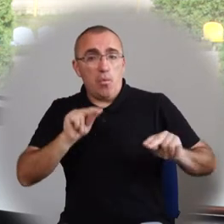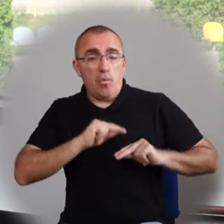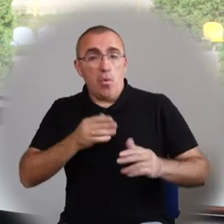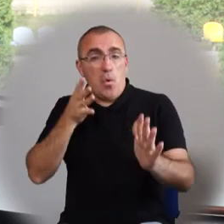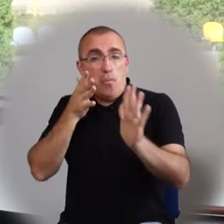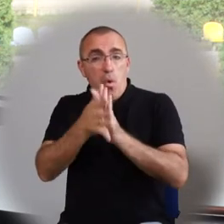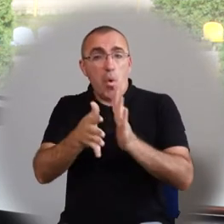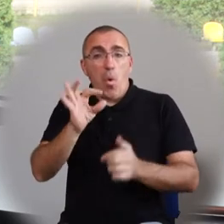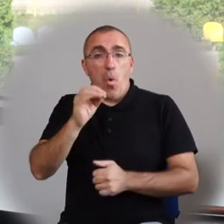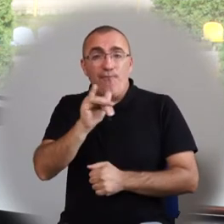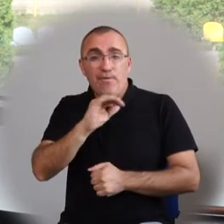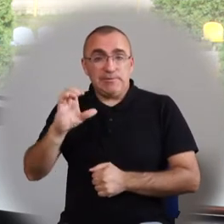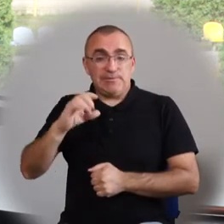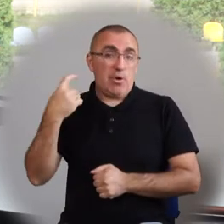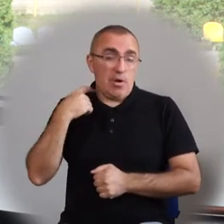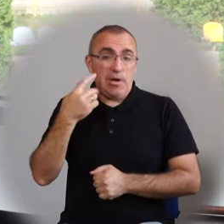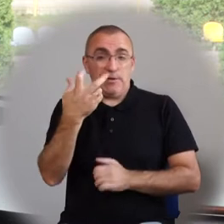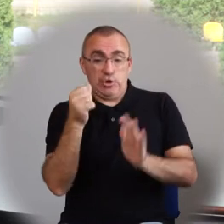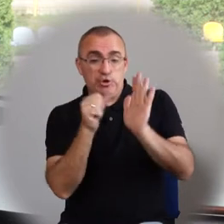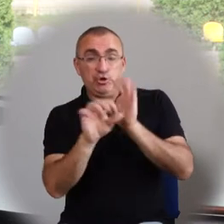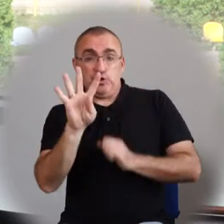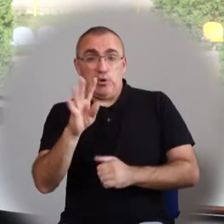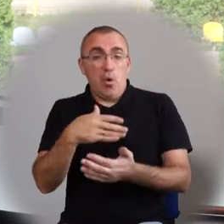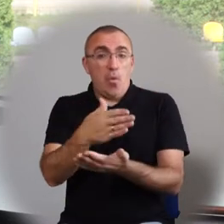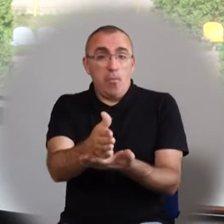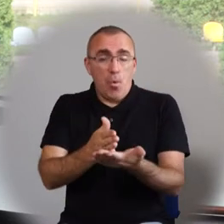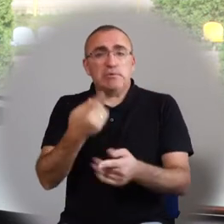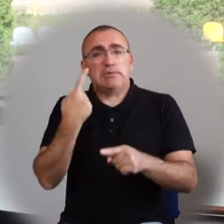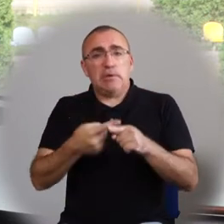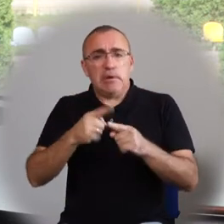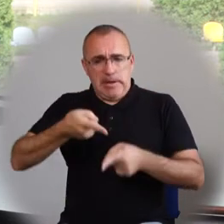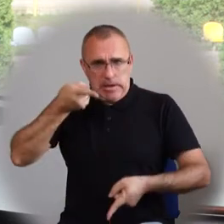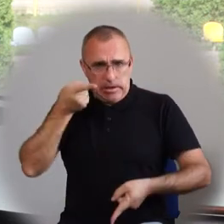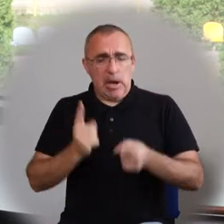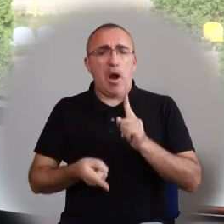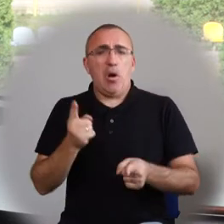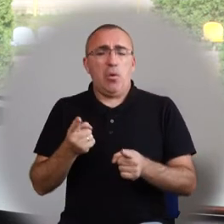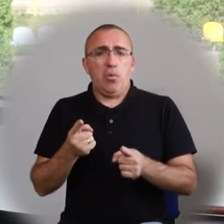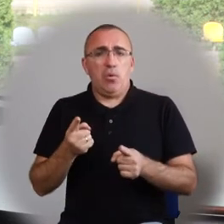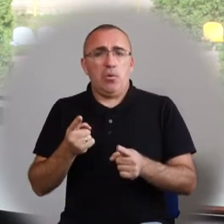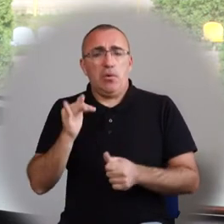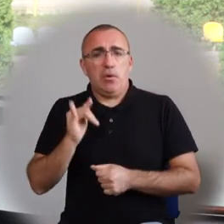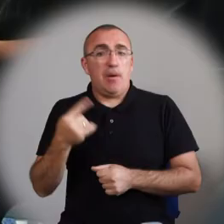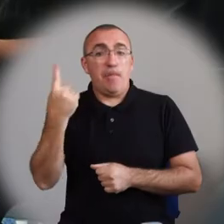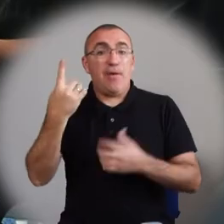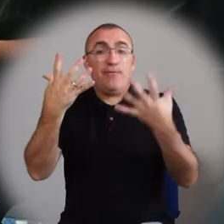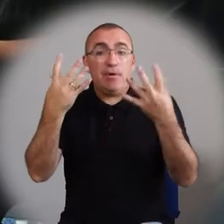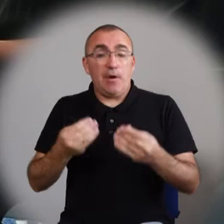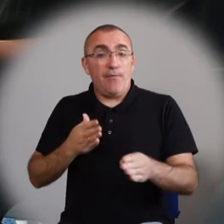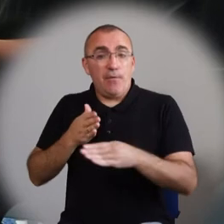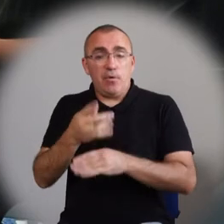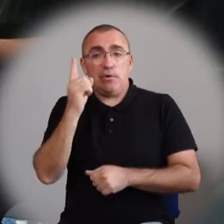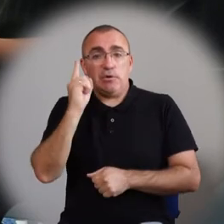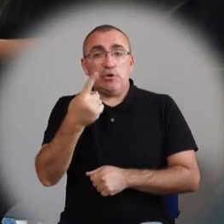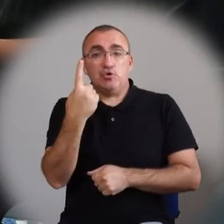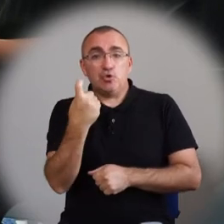перший день роботи прозорого офісу в Кропивницькому, 364 послуги – це реально, і в